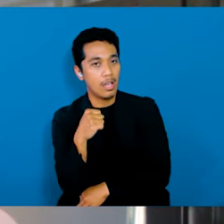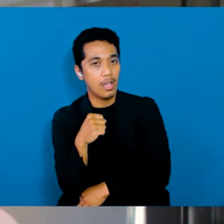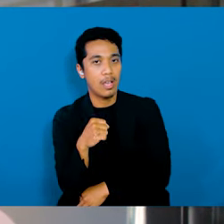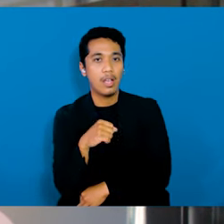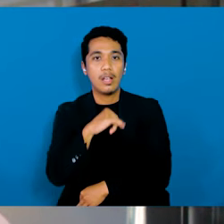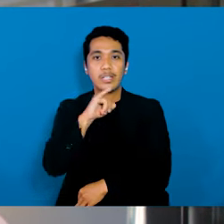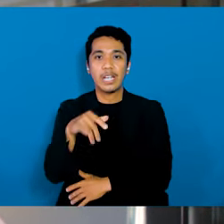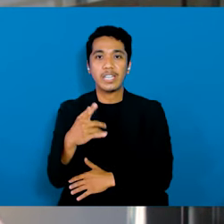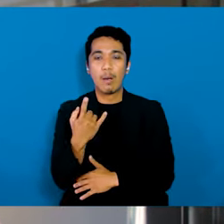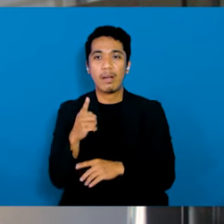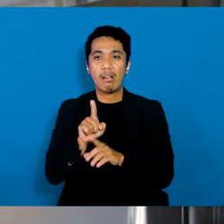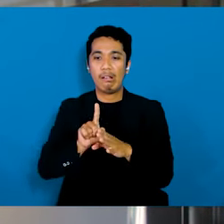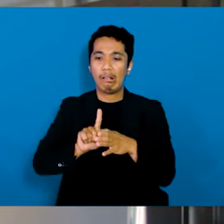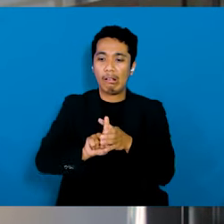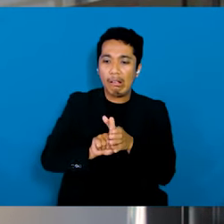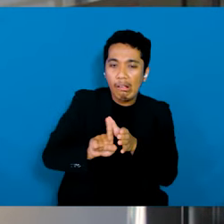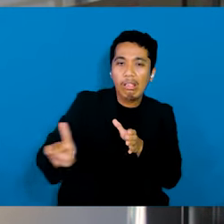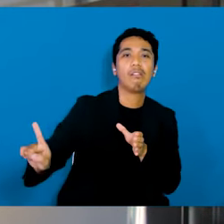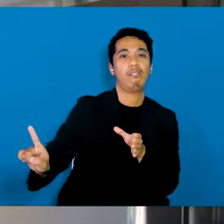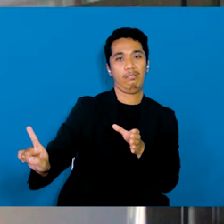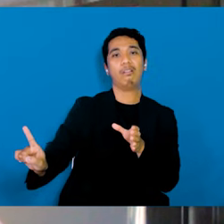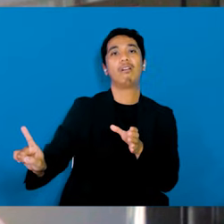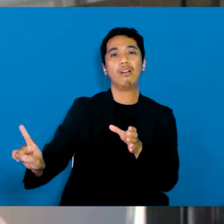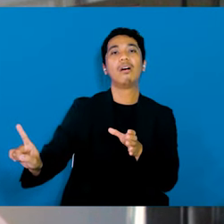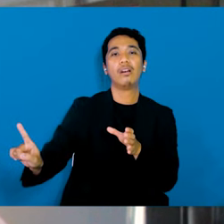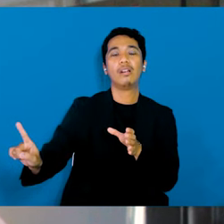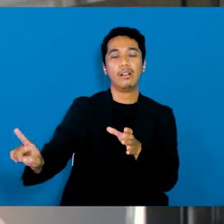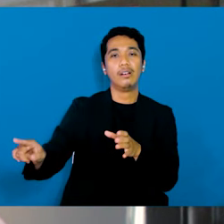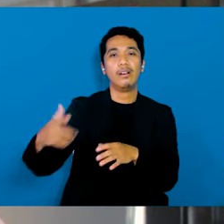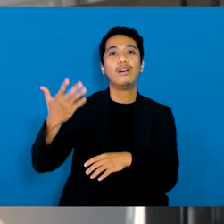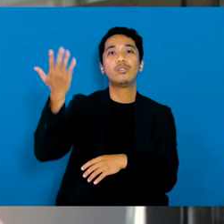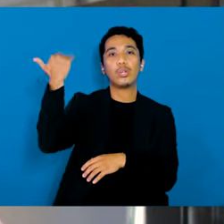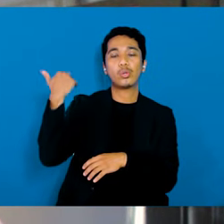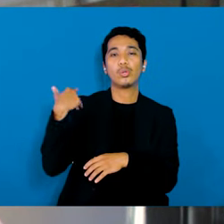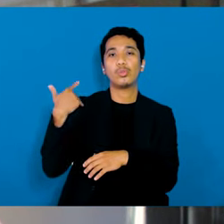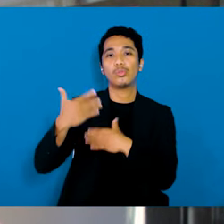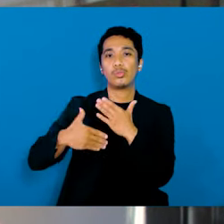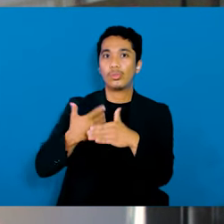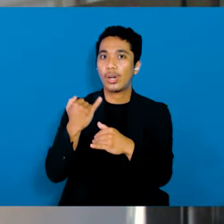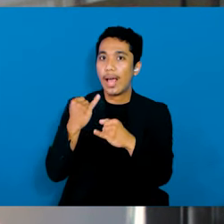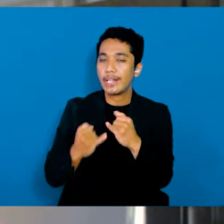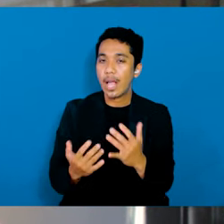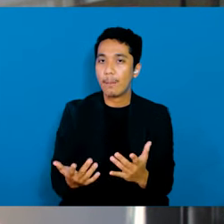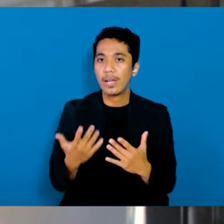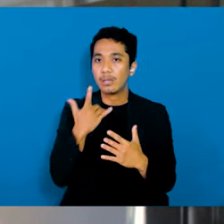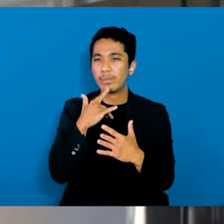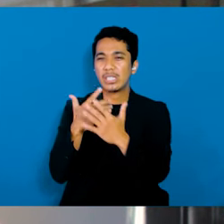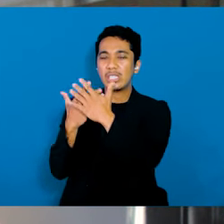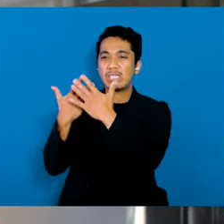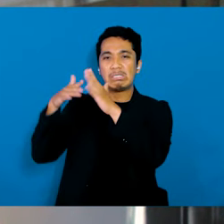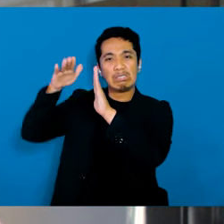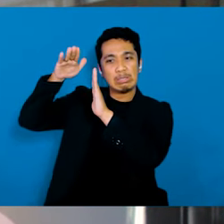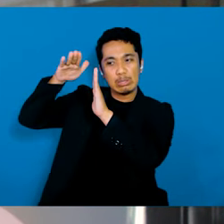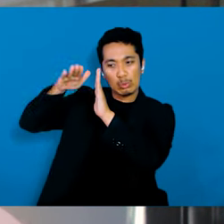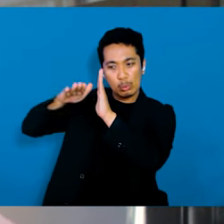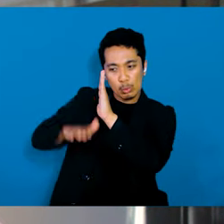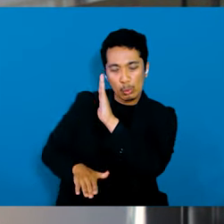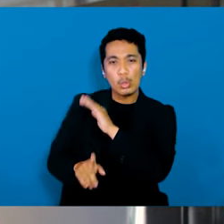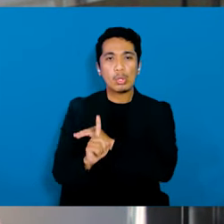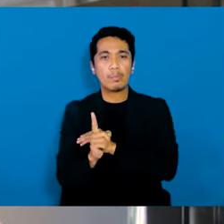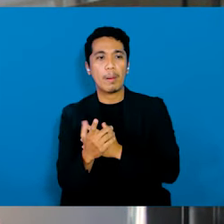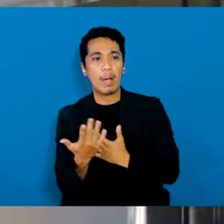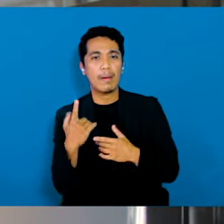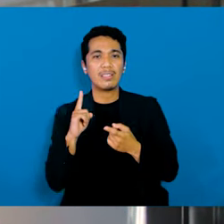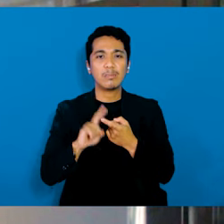sehingga selalu disendirikan oleh mereka. Waktu itu memang akhirnya menjadi sangat terpuruk ya, karena nggak